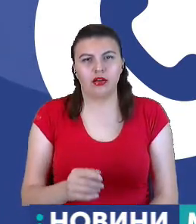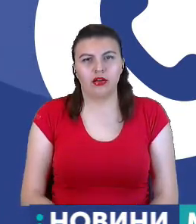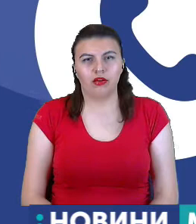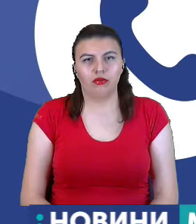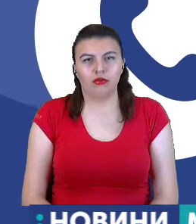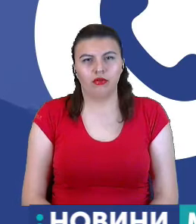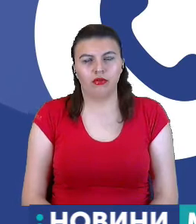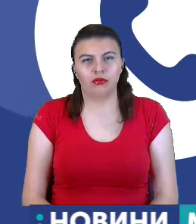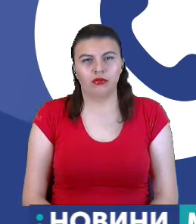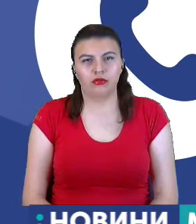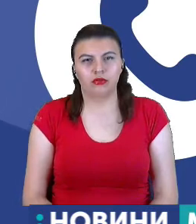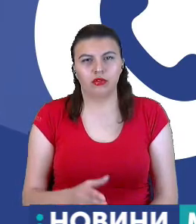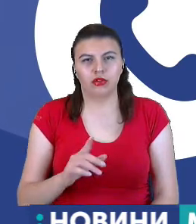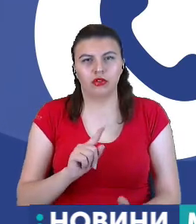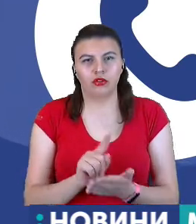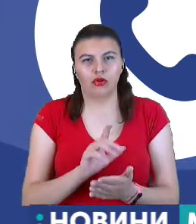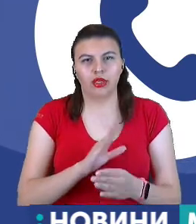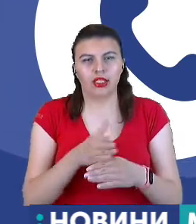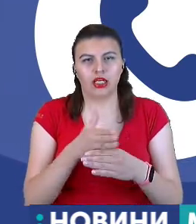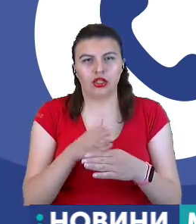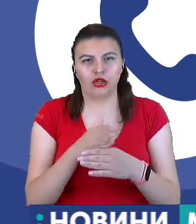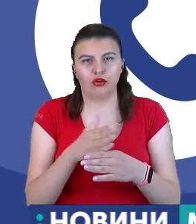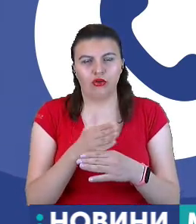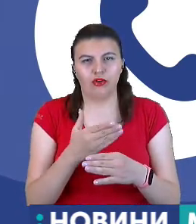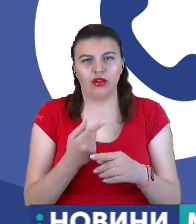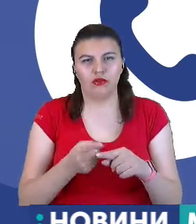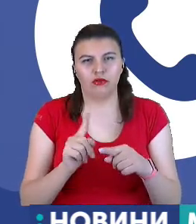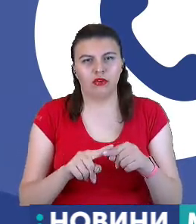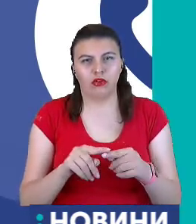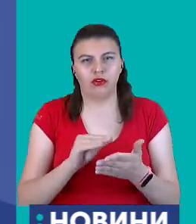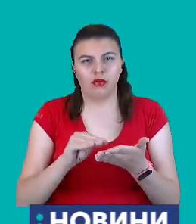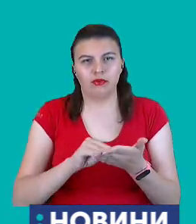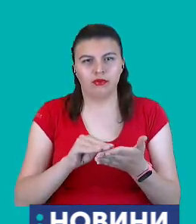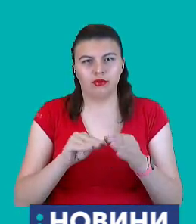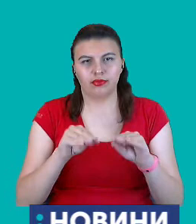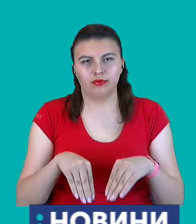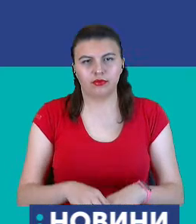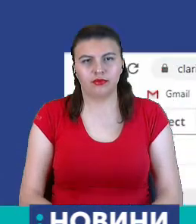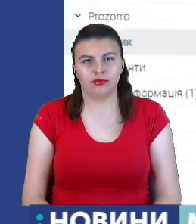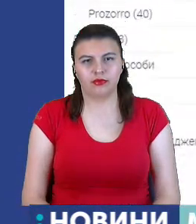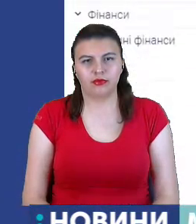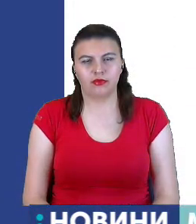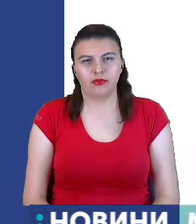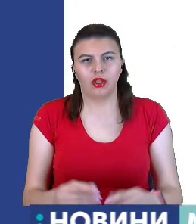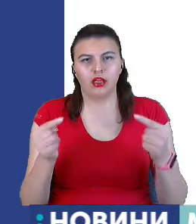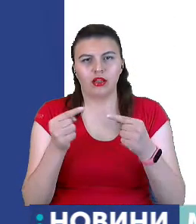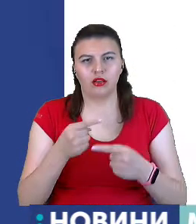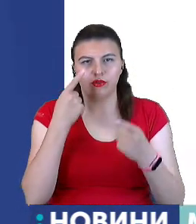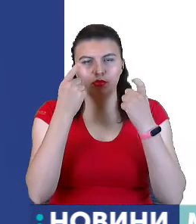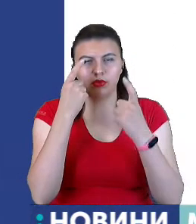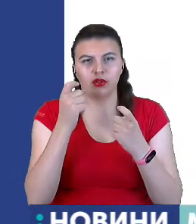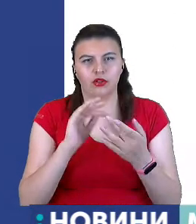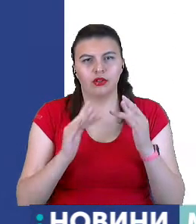сортировку, тобто воно должно бути сортировано, на що чого виписано нам це предписання. Згідно інформації з сайту